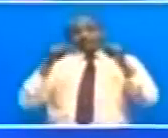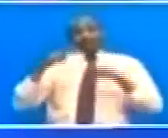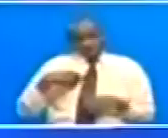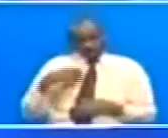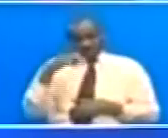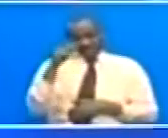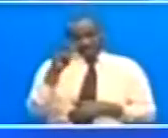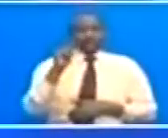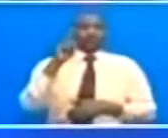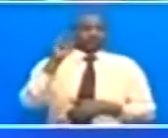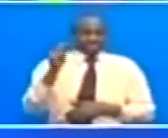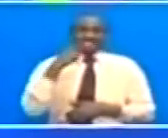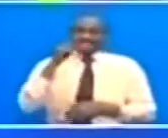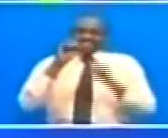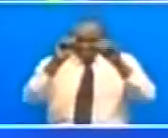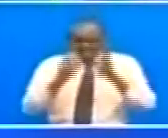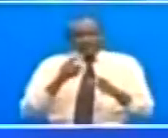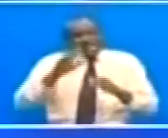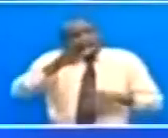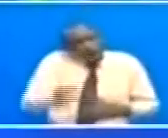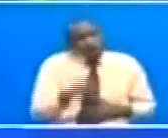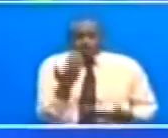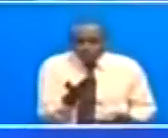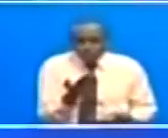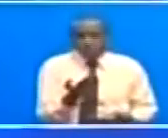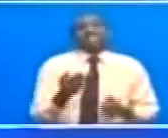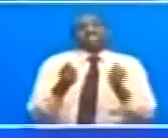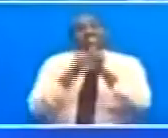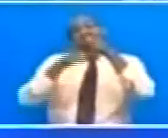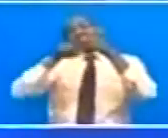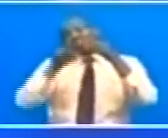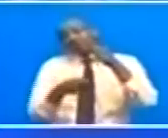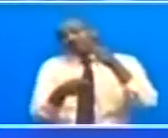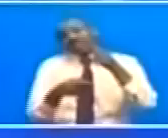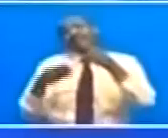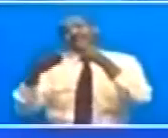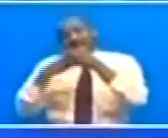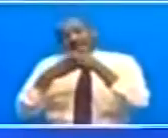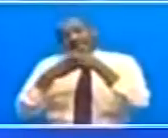mwalimu mwenye analipa minimum pay analipa around